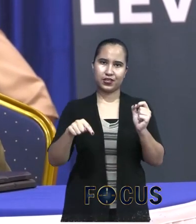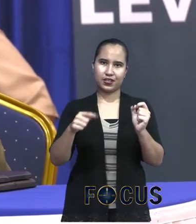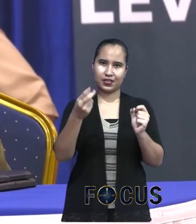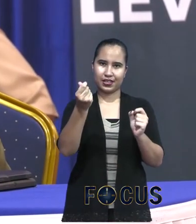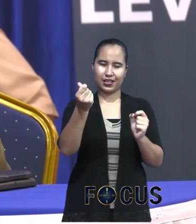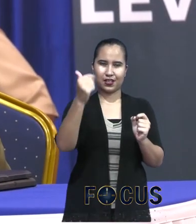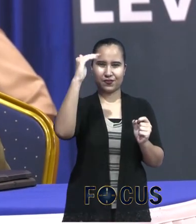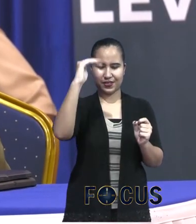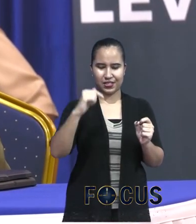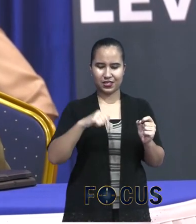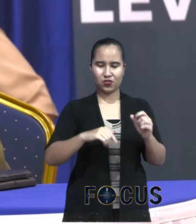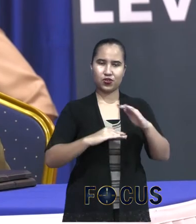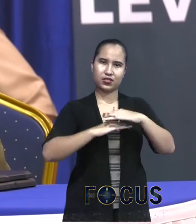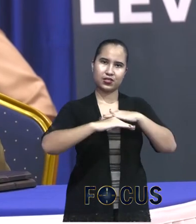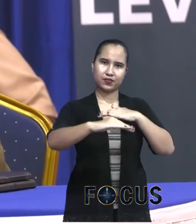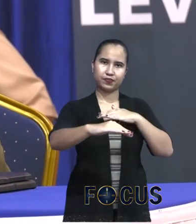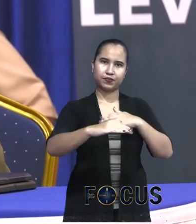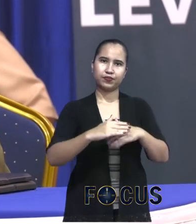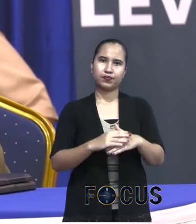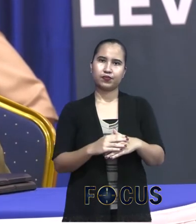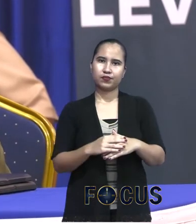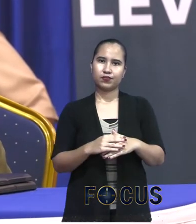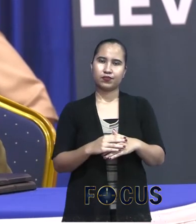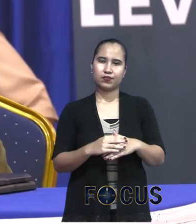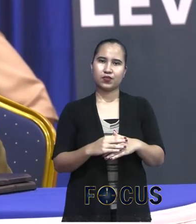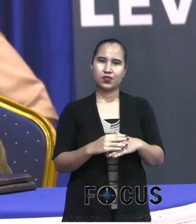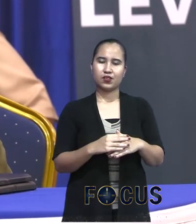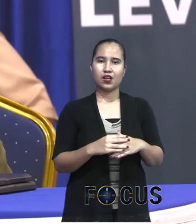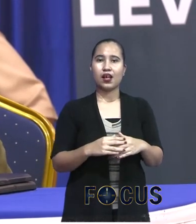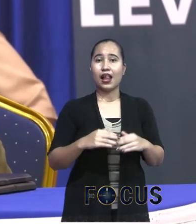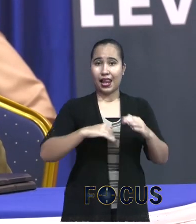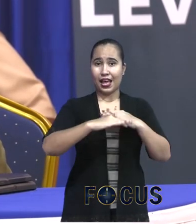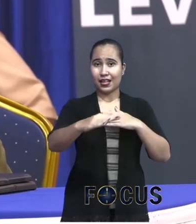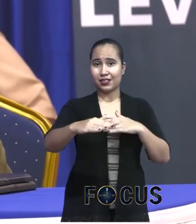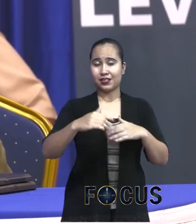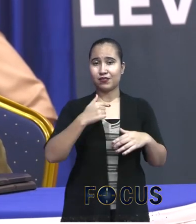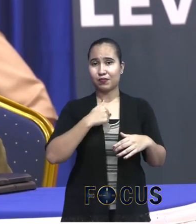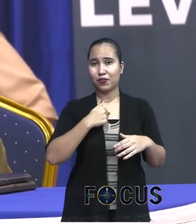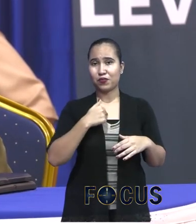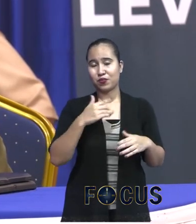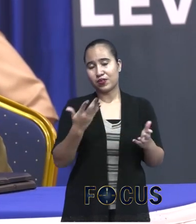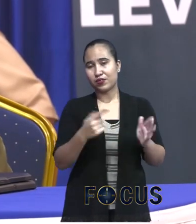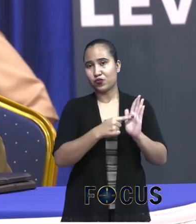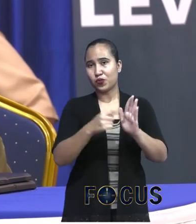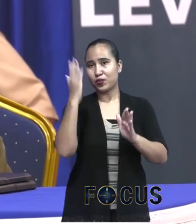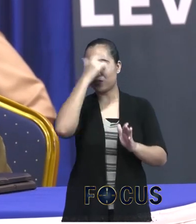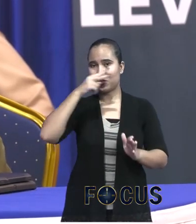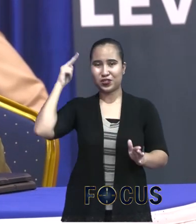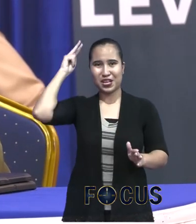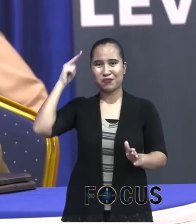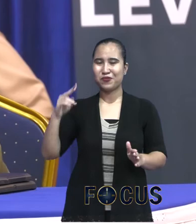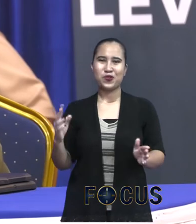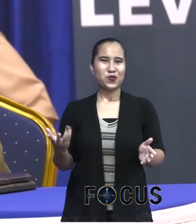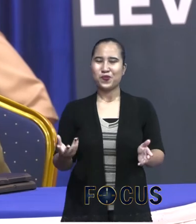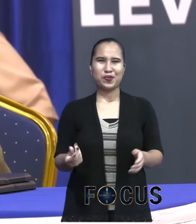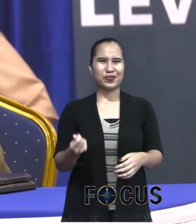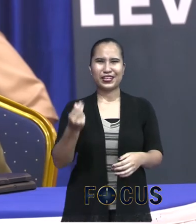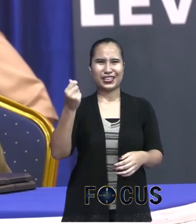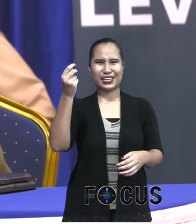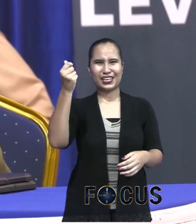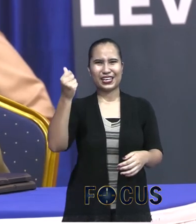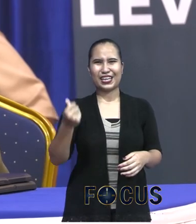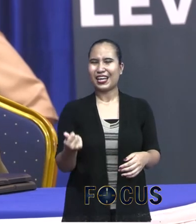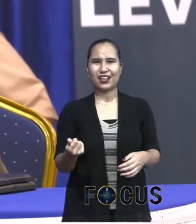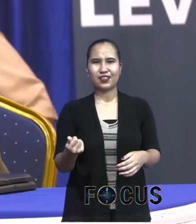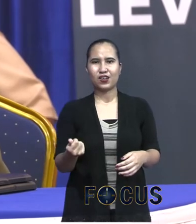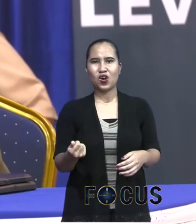De landen zoals wij hebben niet de luxe om triljoenen dollars of euro's in de economie